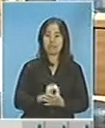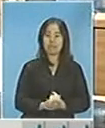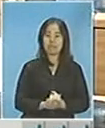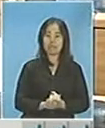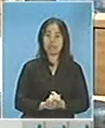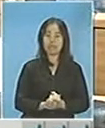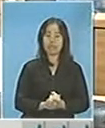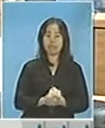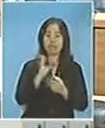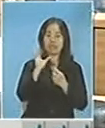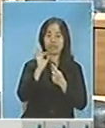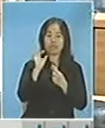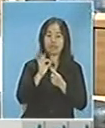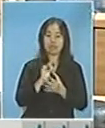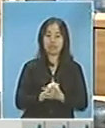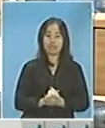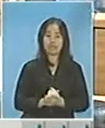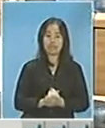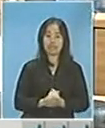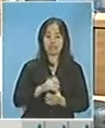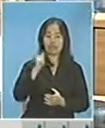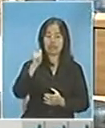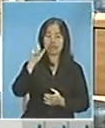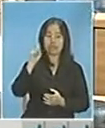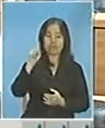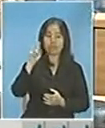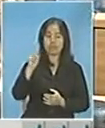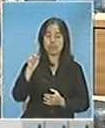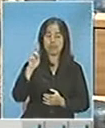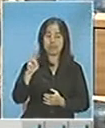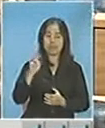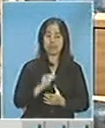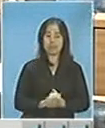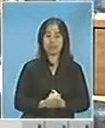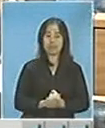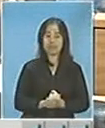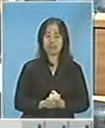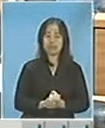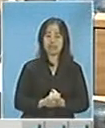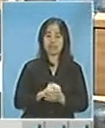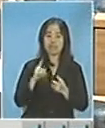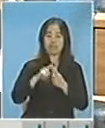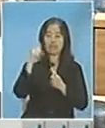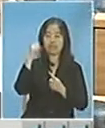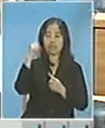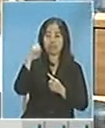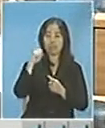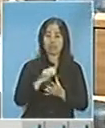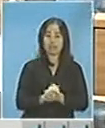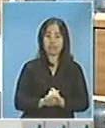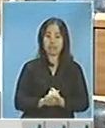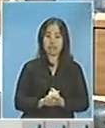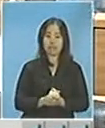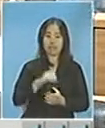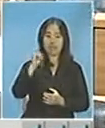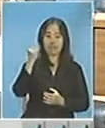กุล9นางบุษรินวรทัตธนานันท์10ดร.สุร